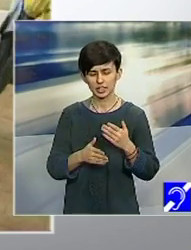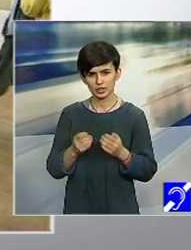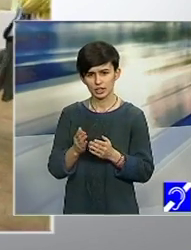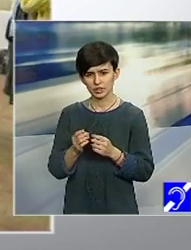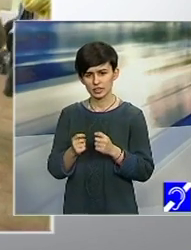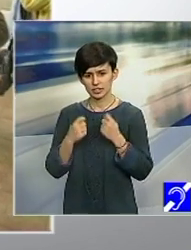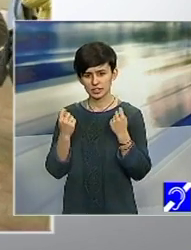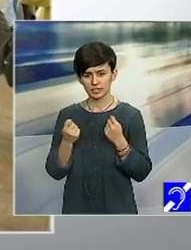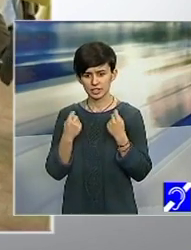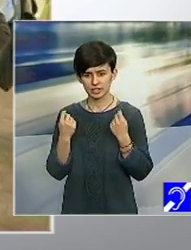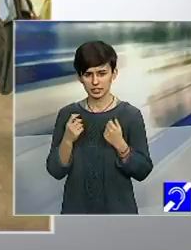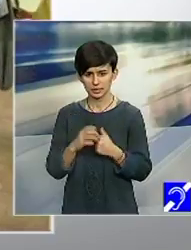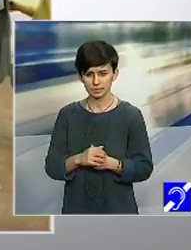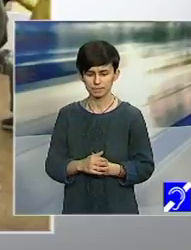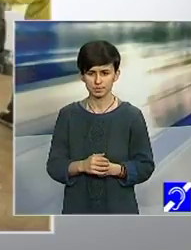festivității.